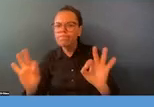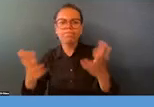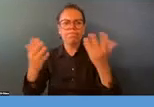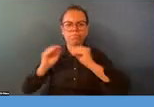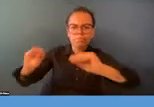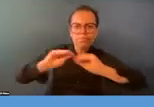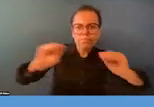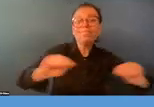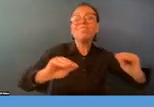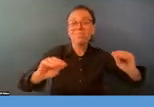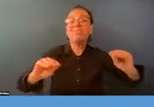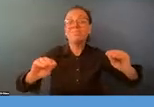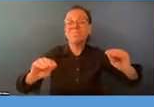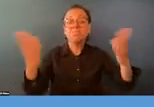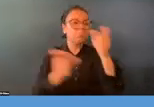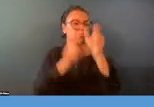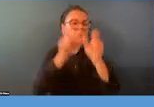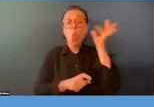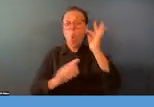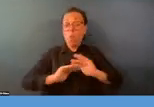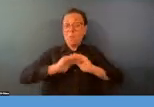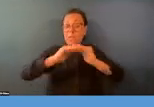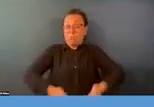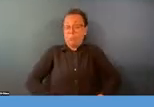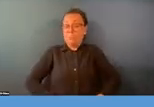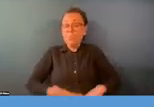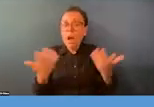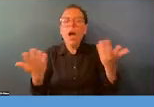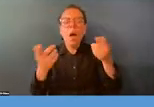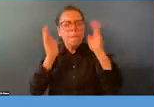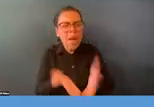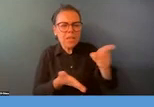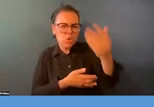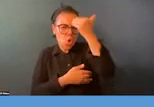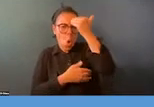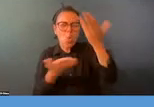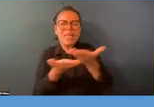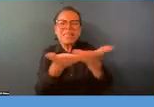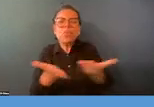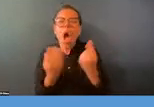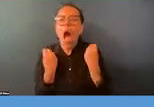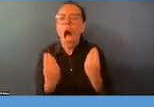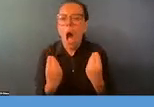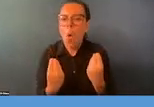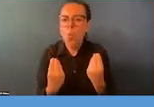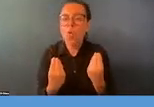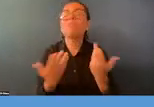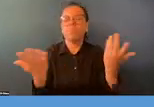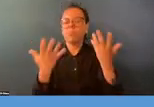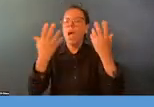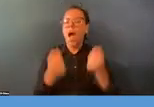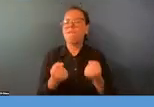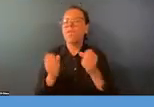изменению климата. Это очень важно, потому что более уязвимые слои населения на сегодняшний день в